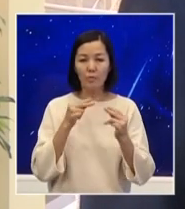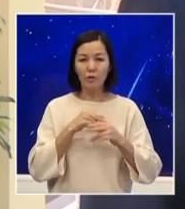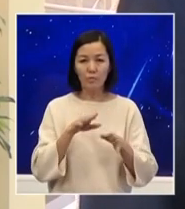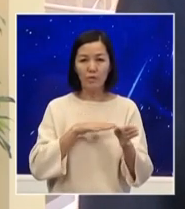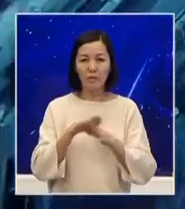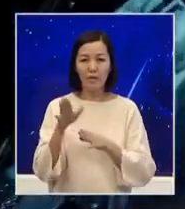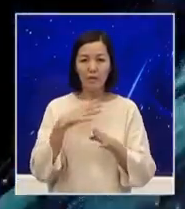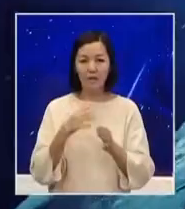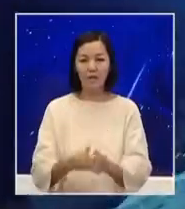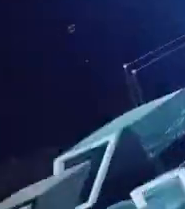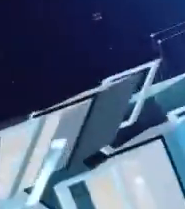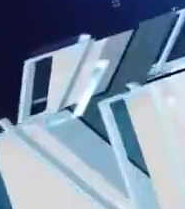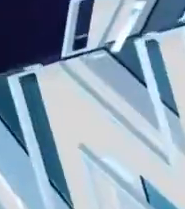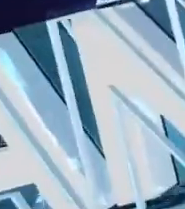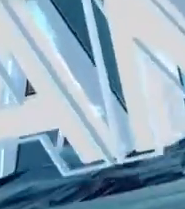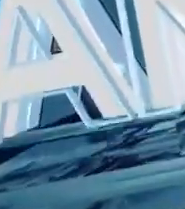жатыр.